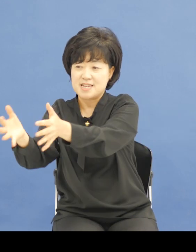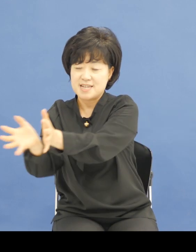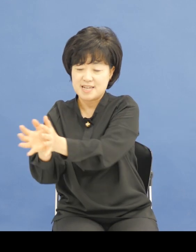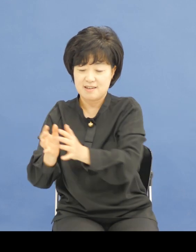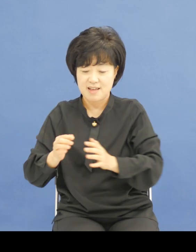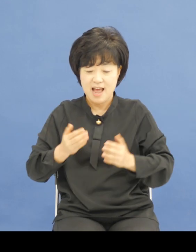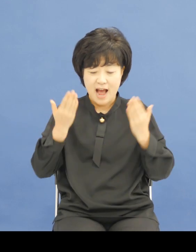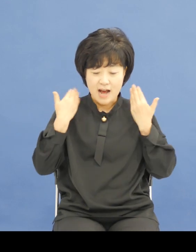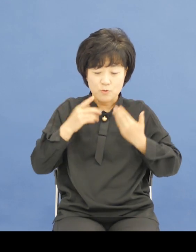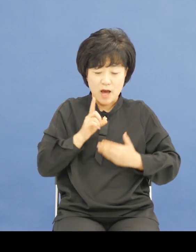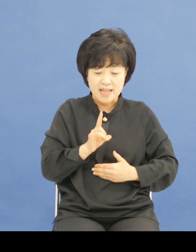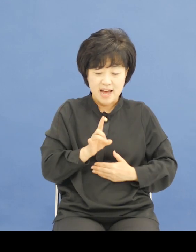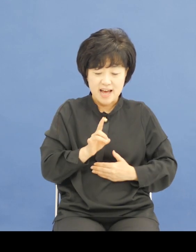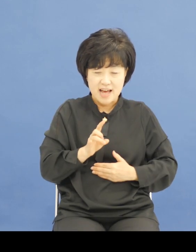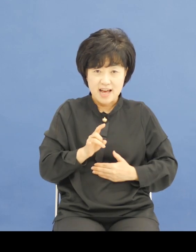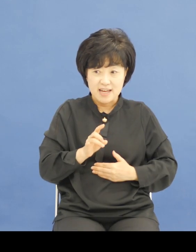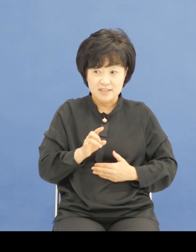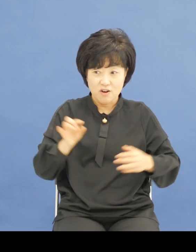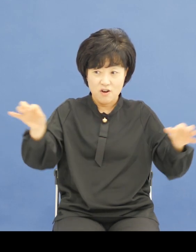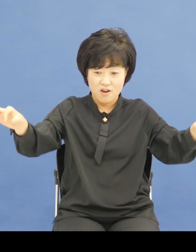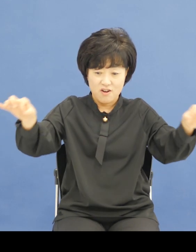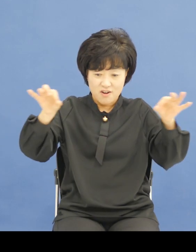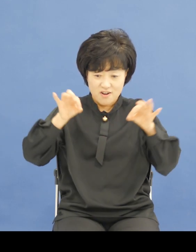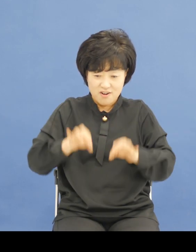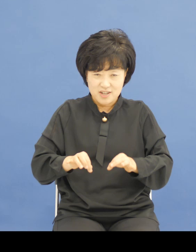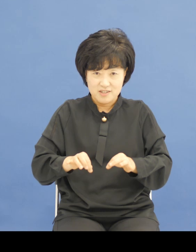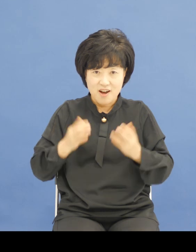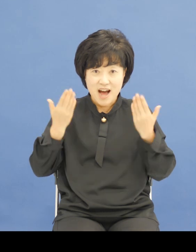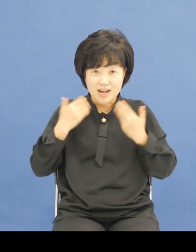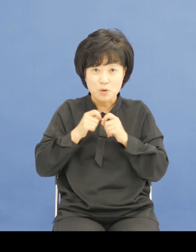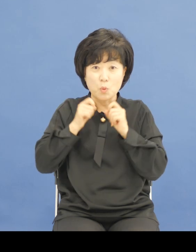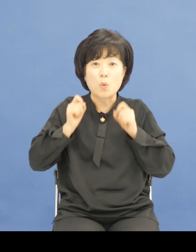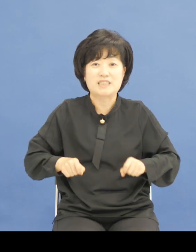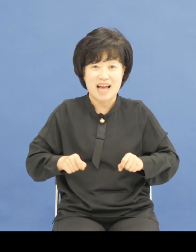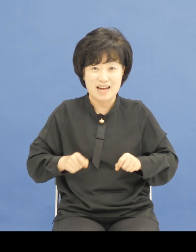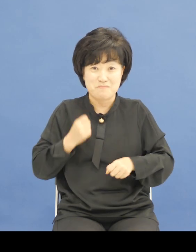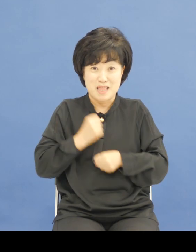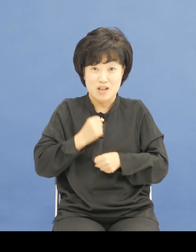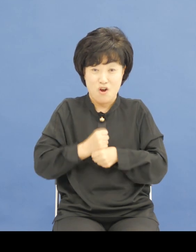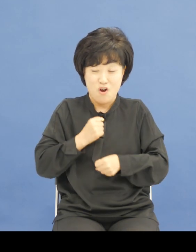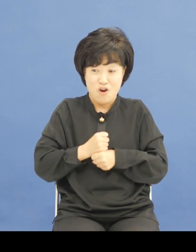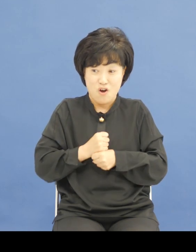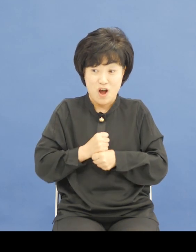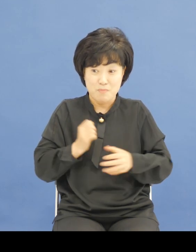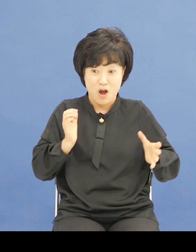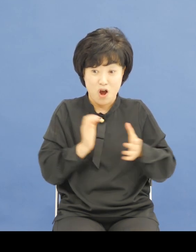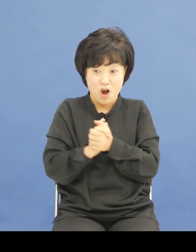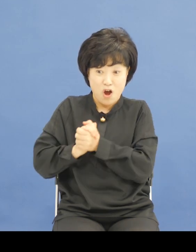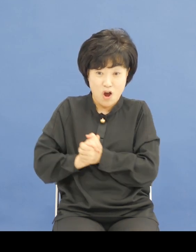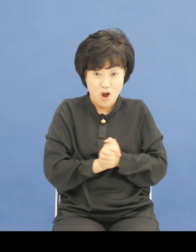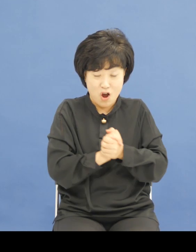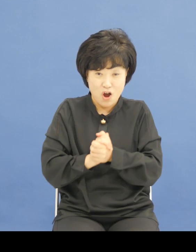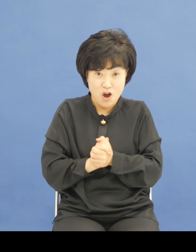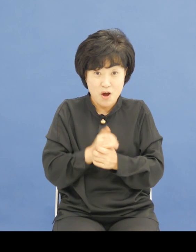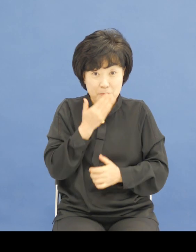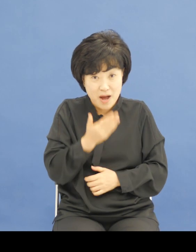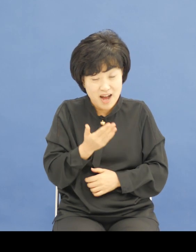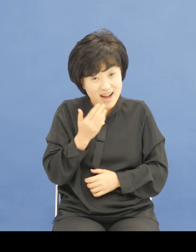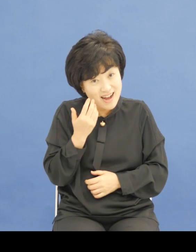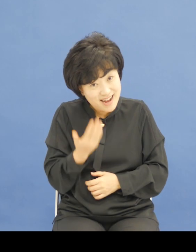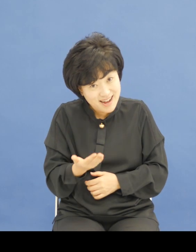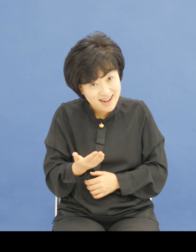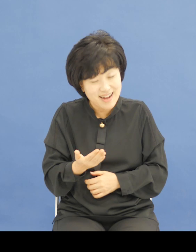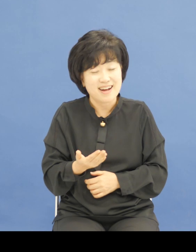이제 끝날 수 있겠다. 이제 그런 생각이 돼서 그 이제 시작된 게 우무자 프로젝트예요. 네.